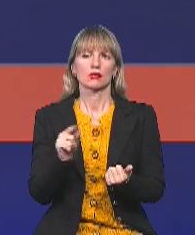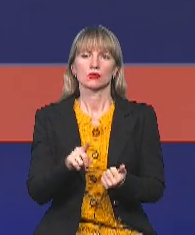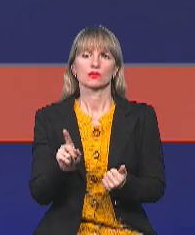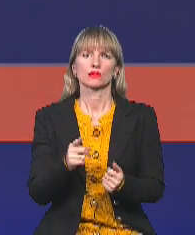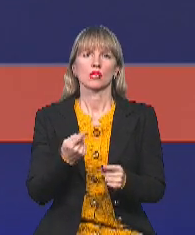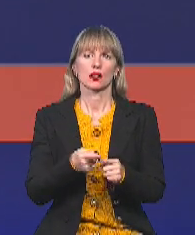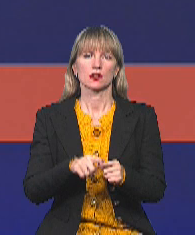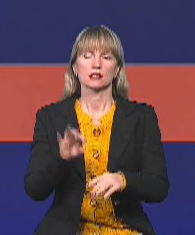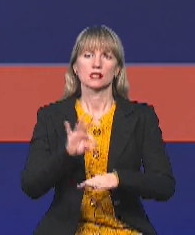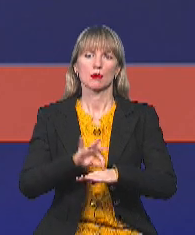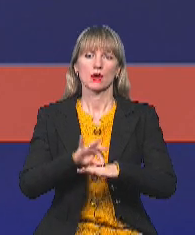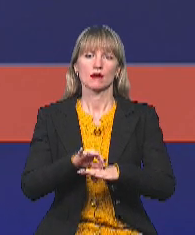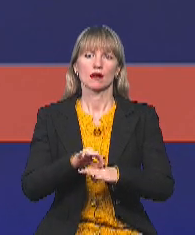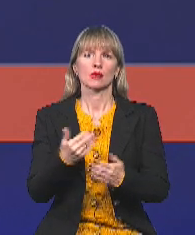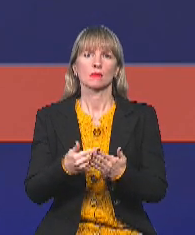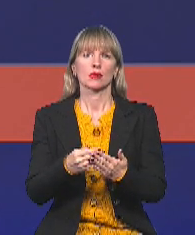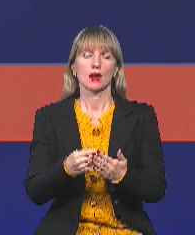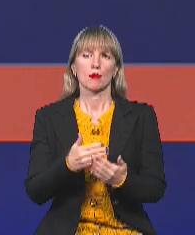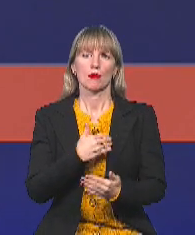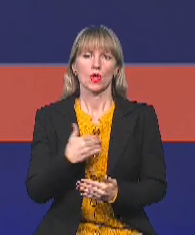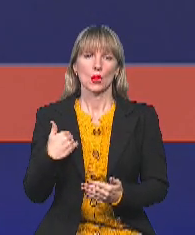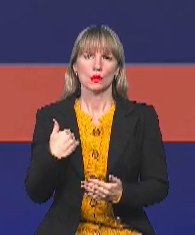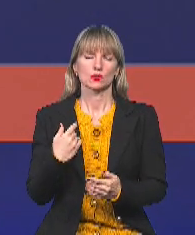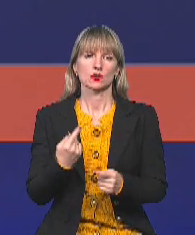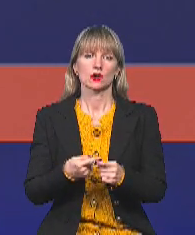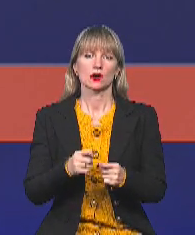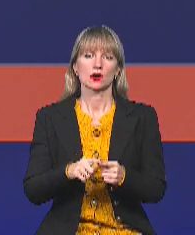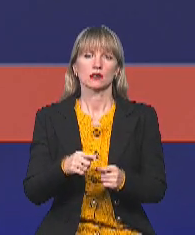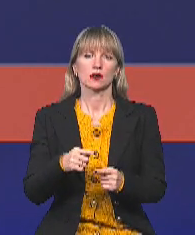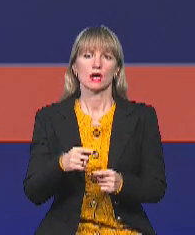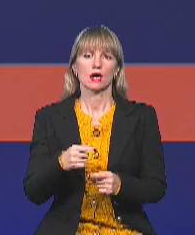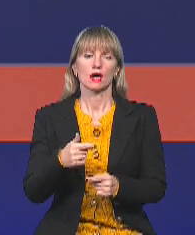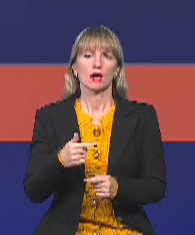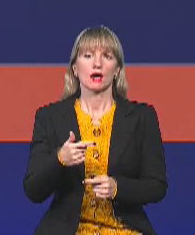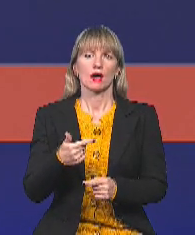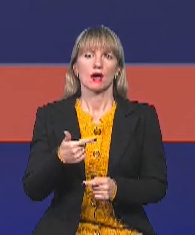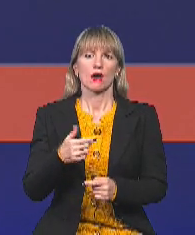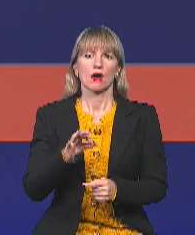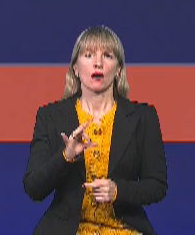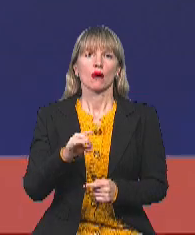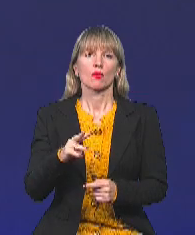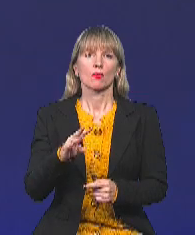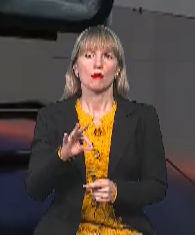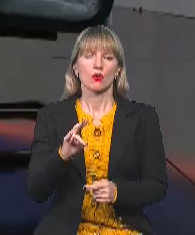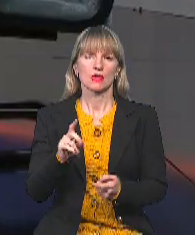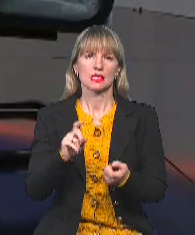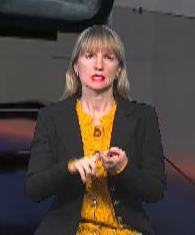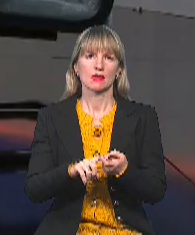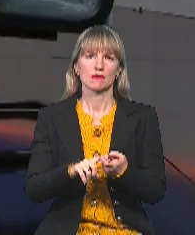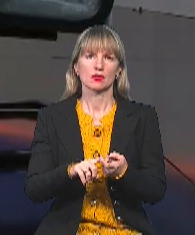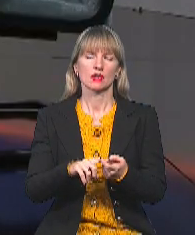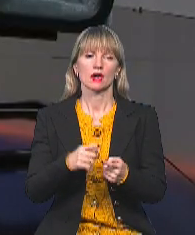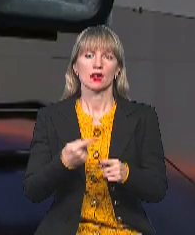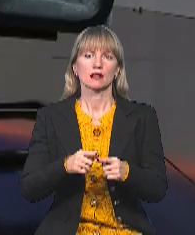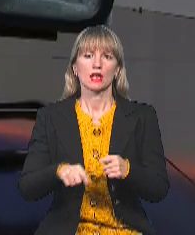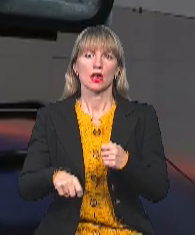То, що эти заболевания, например, рак молочной железы, это ж гормонзависимый орган, да? То есть тут первостепенную роль играют